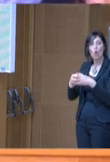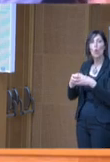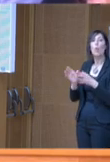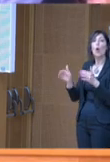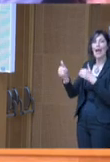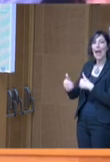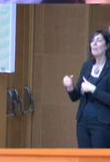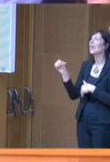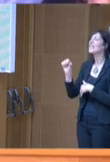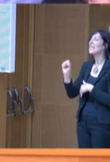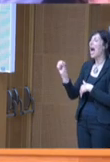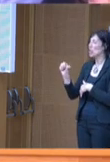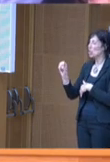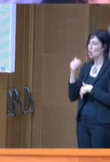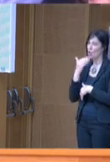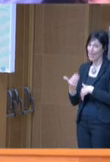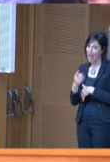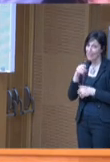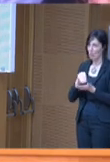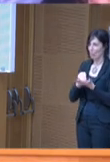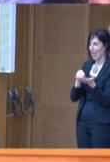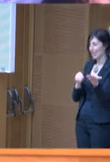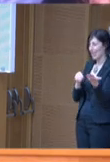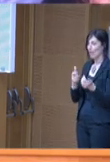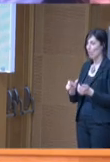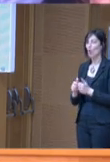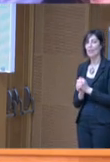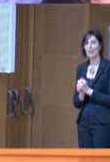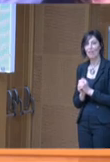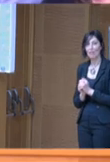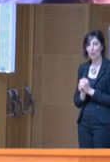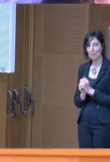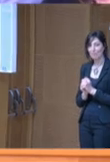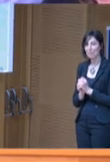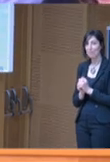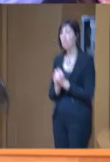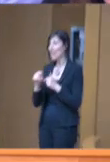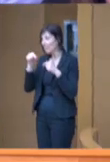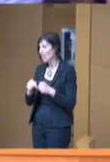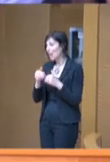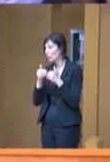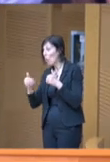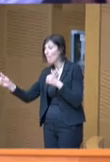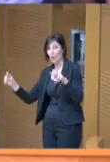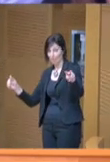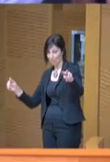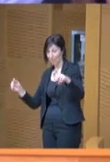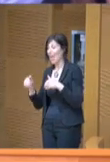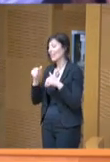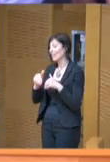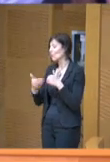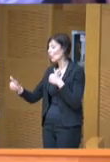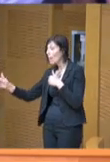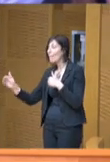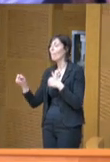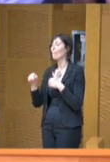Rossano Sasso, per la vostra presenza, perché quello che vedrete, no, da adesso in poi è un affondo